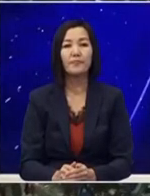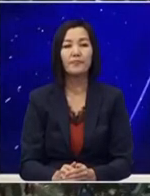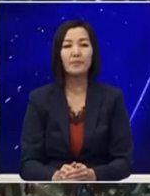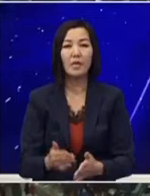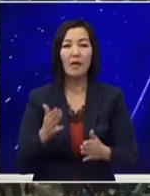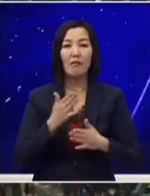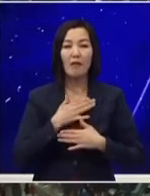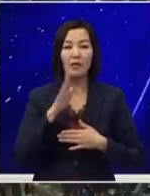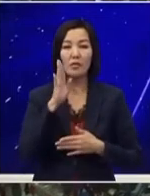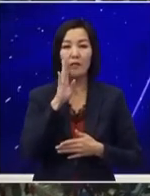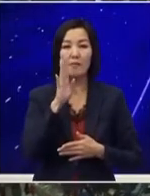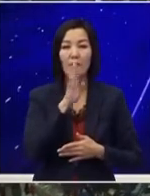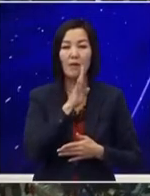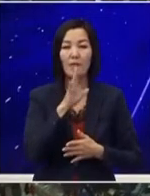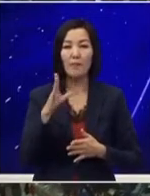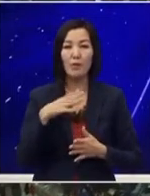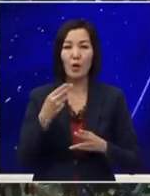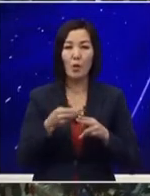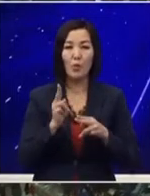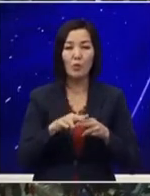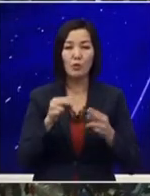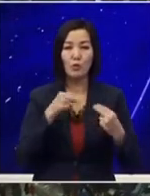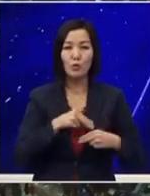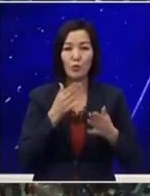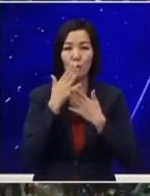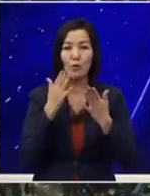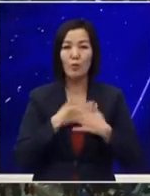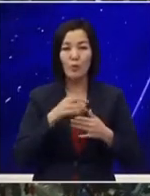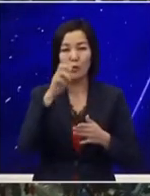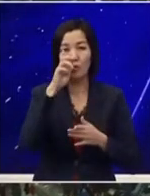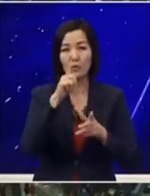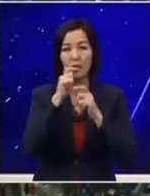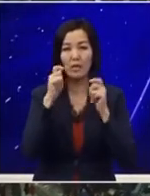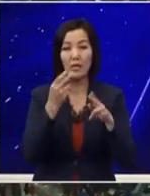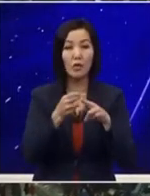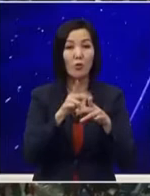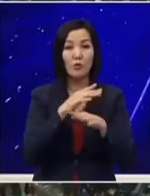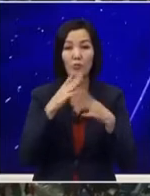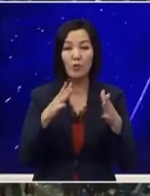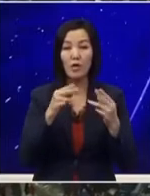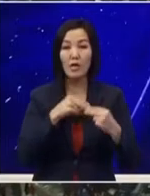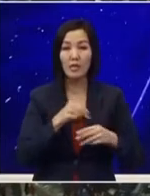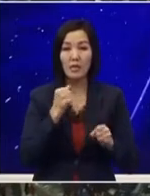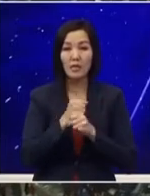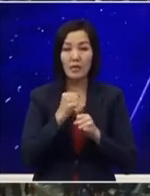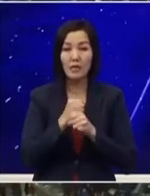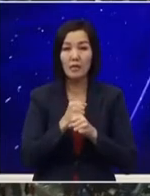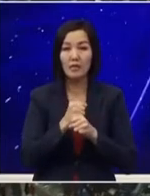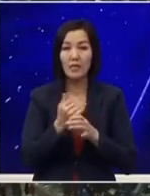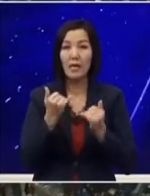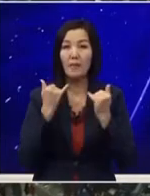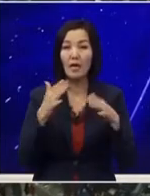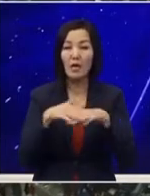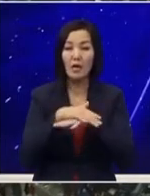Наша мама была очень трудолюбивым человеком, у нее было много государственных наград, но все, что она делала, не ради похвалы, а для блага